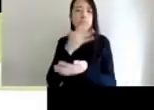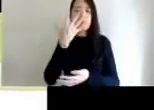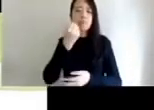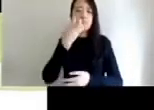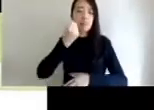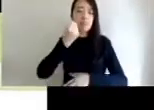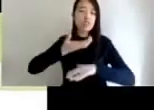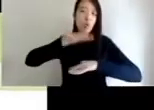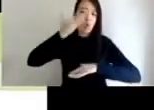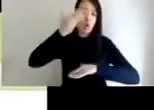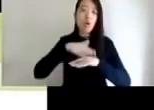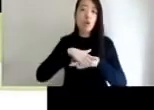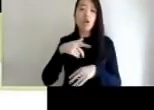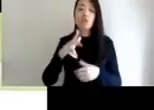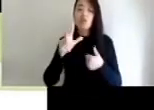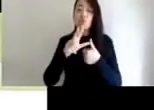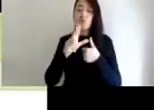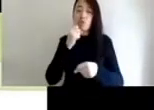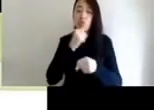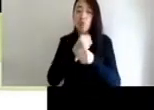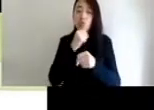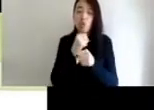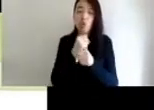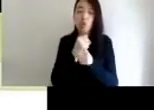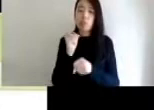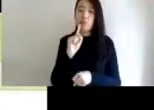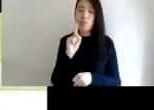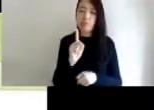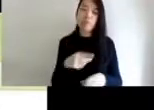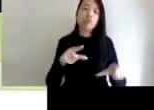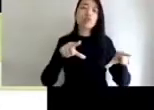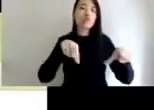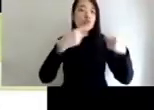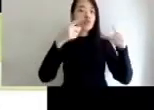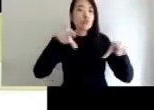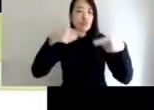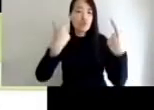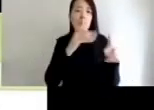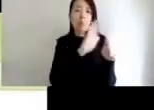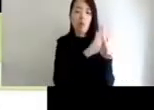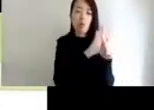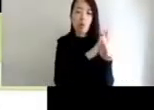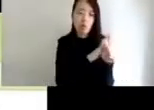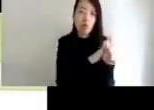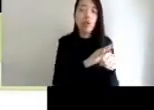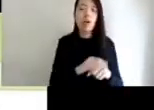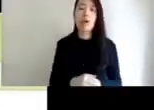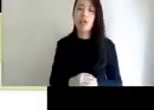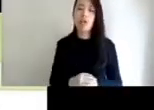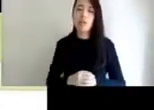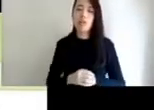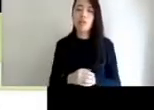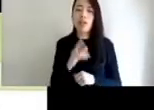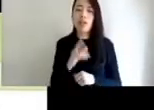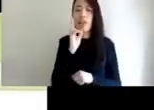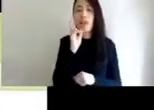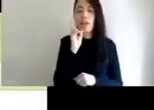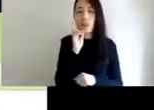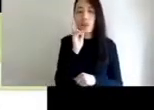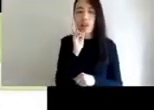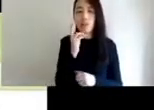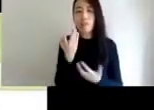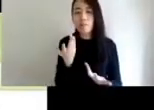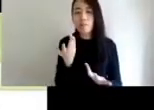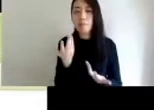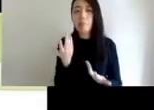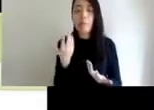我哋主要嘅工作咧就有包括树木嘅树木保育嘅工作啦，例如就系、是。喺一啲